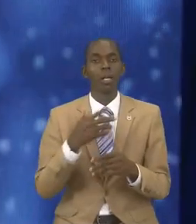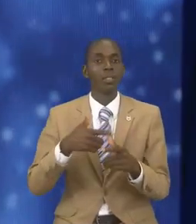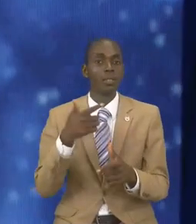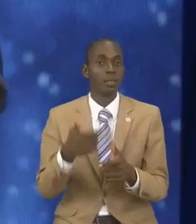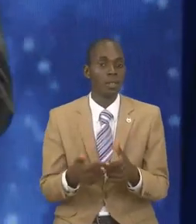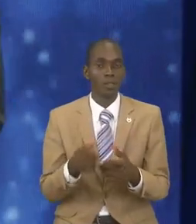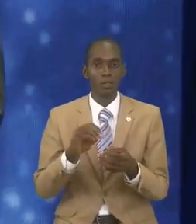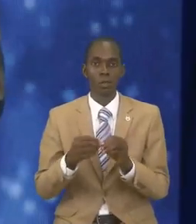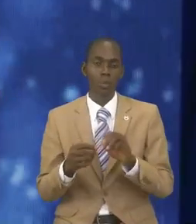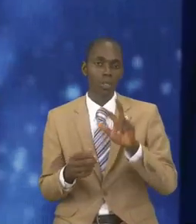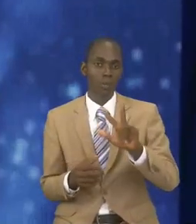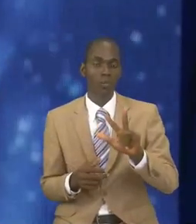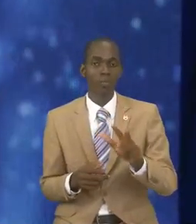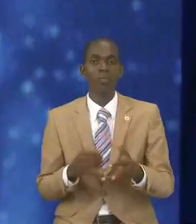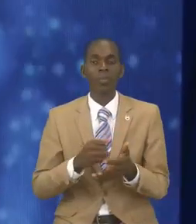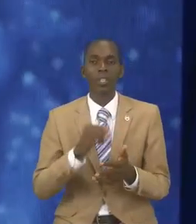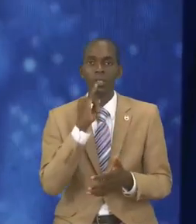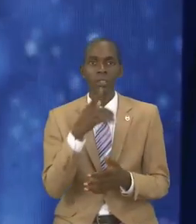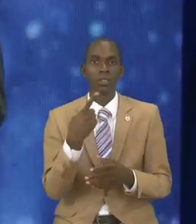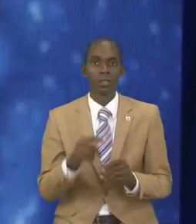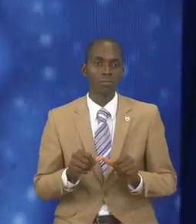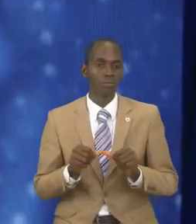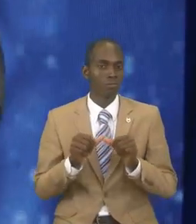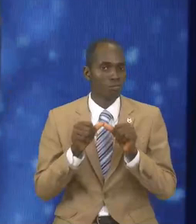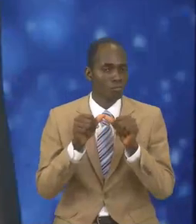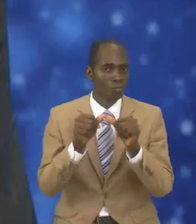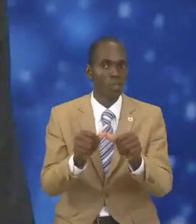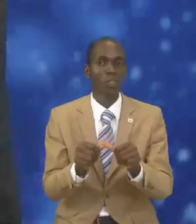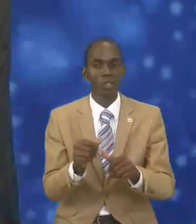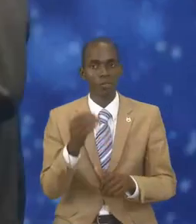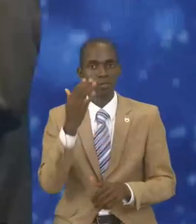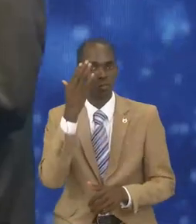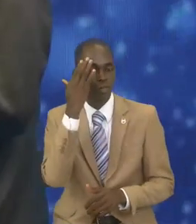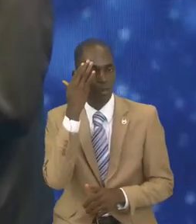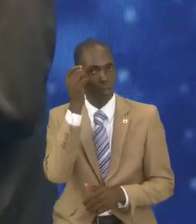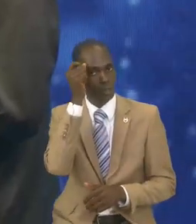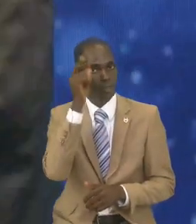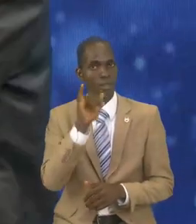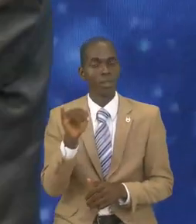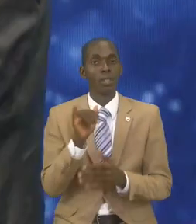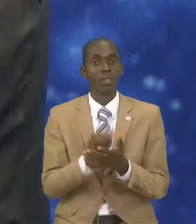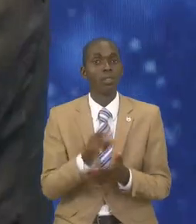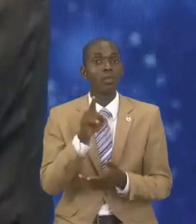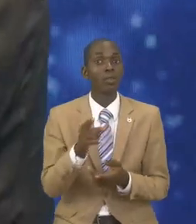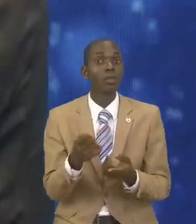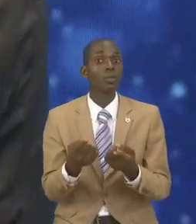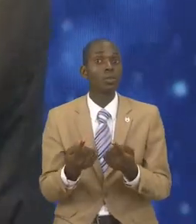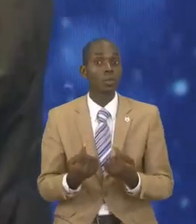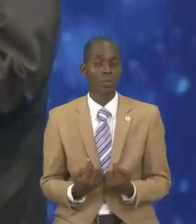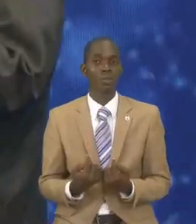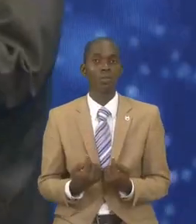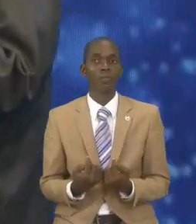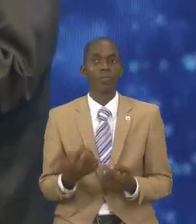Ensuite, troisièmement, la réalisation perpétuelle. Ils viennent,